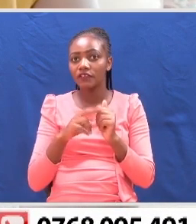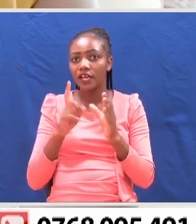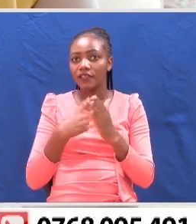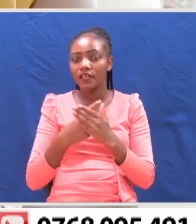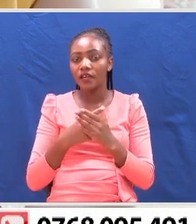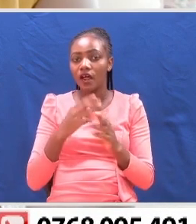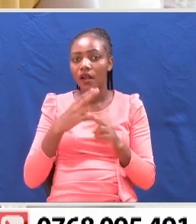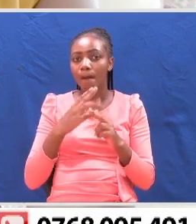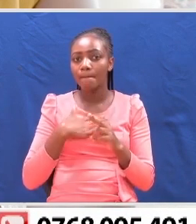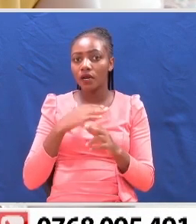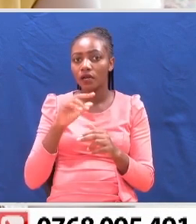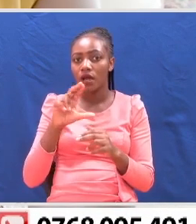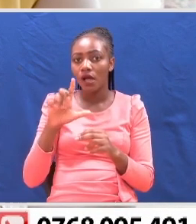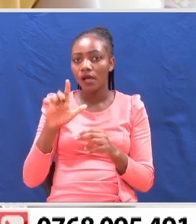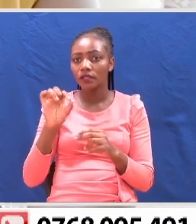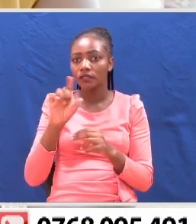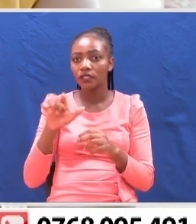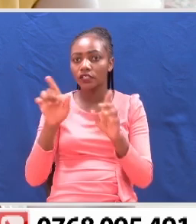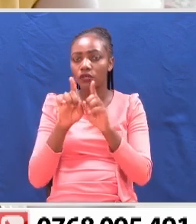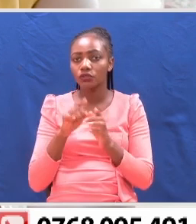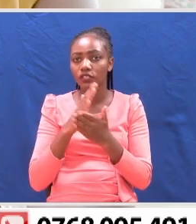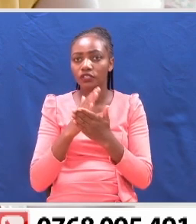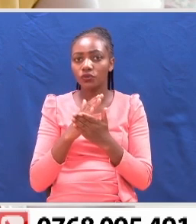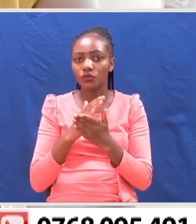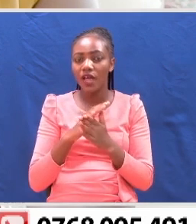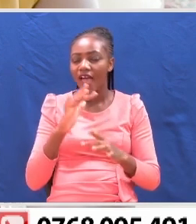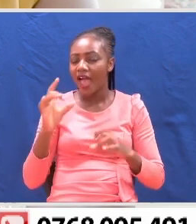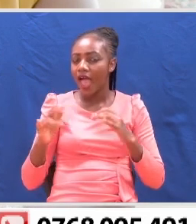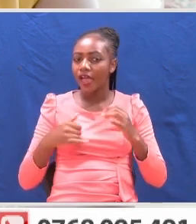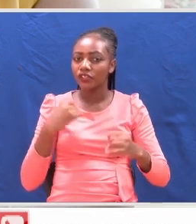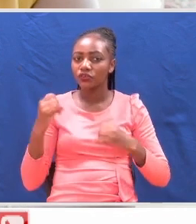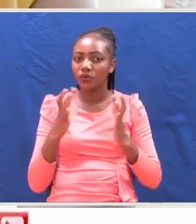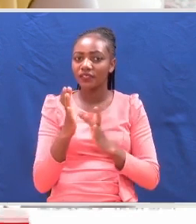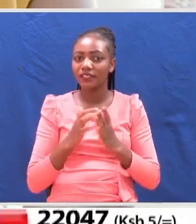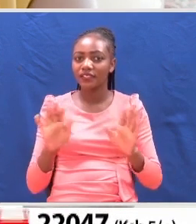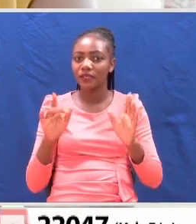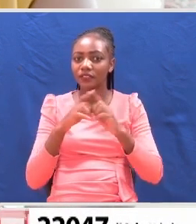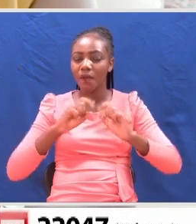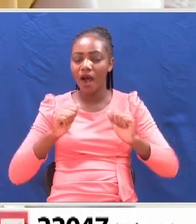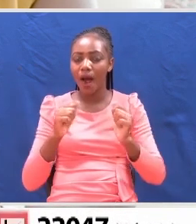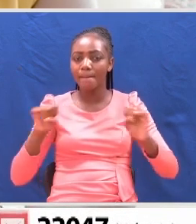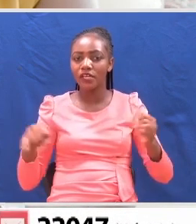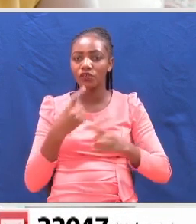mimi nafahamika kama Elizabeth Mutuku, bila shaka nakutakia Christmas njema na mwaka mpya